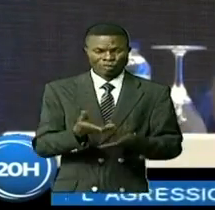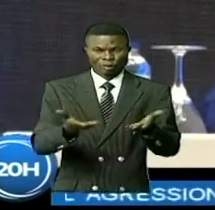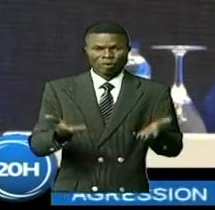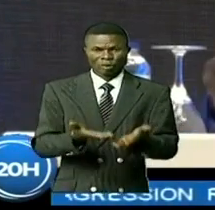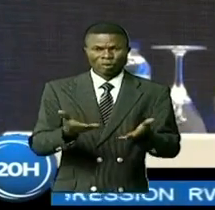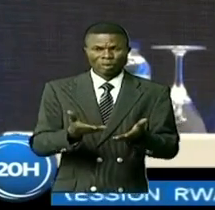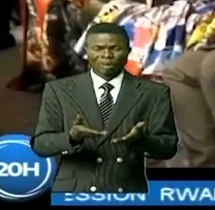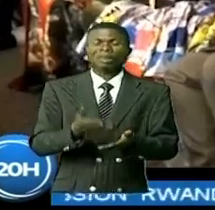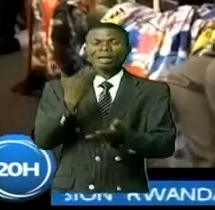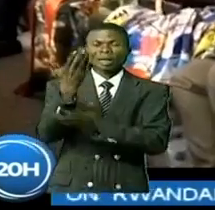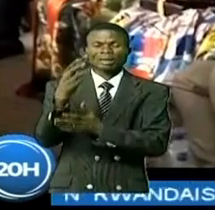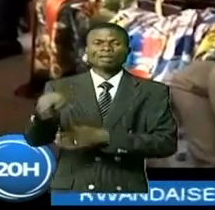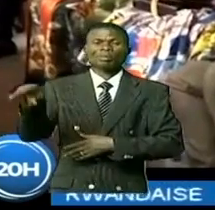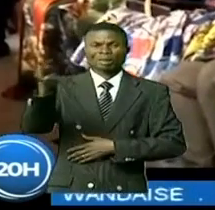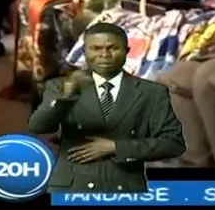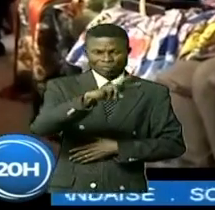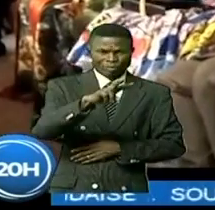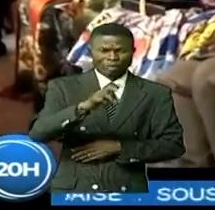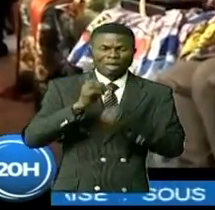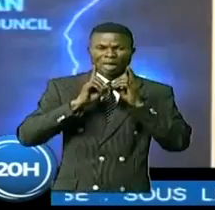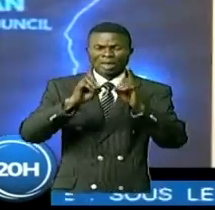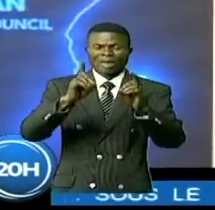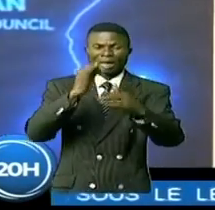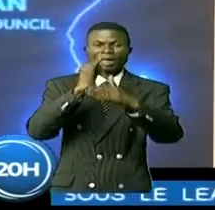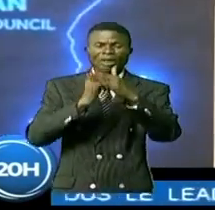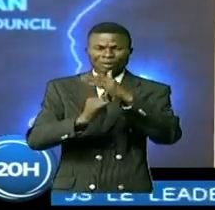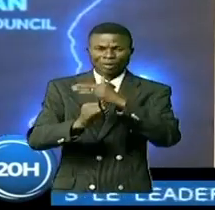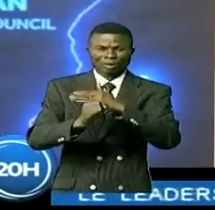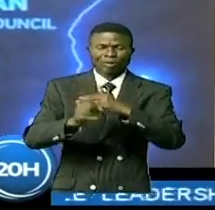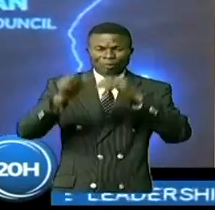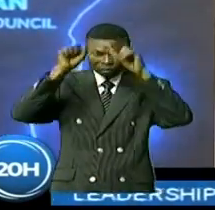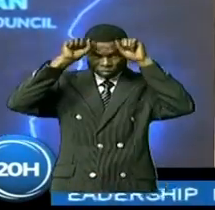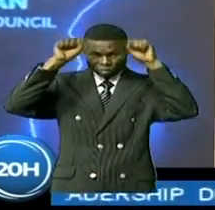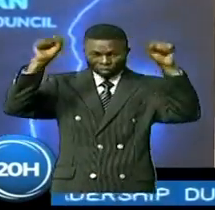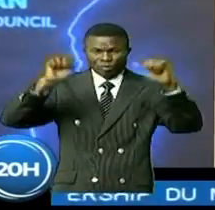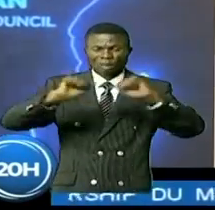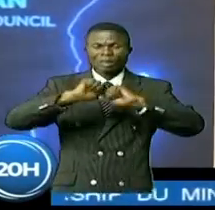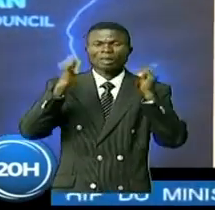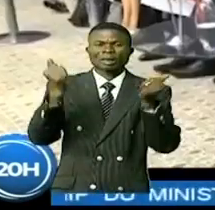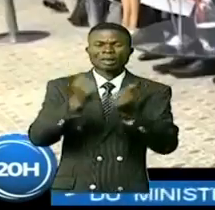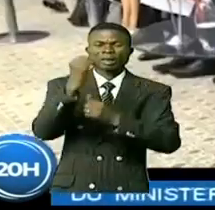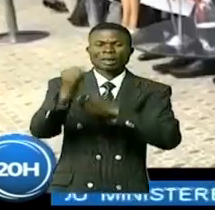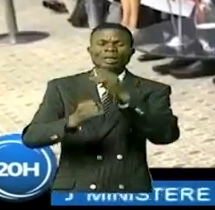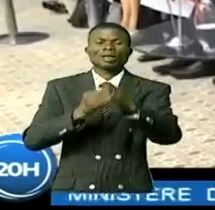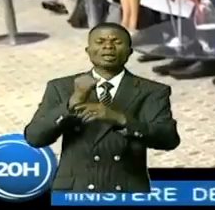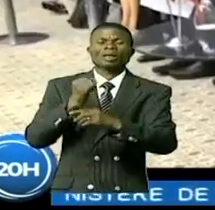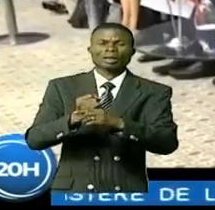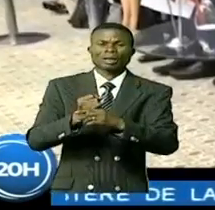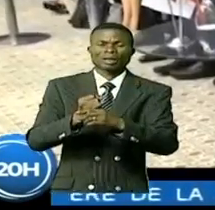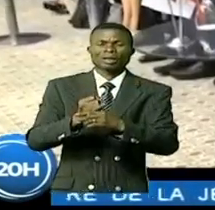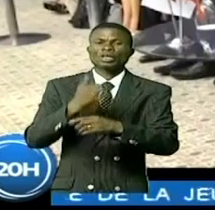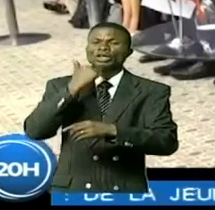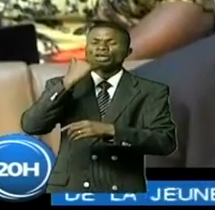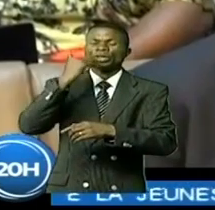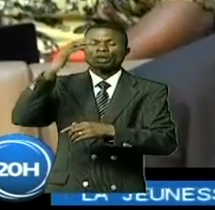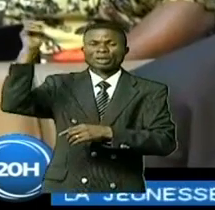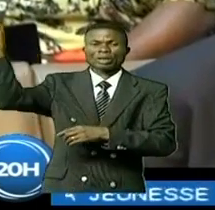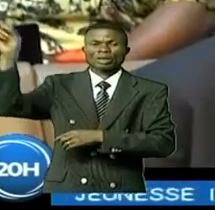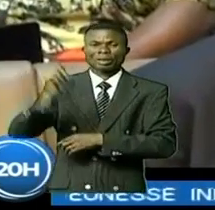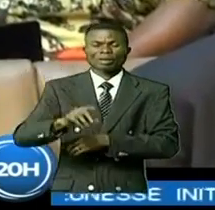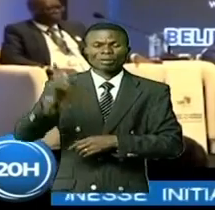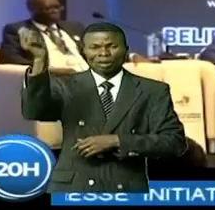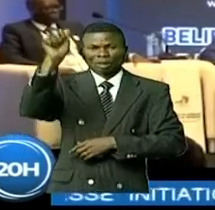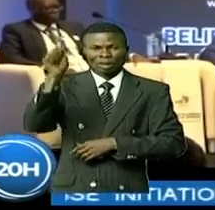cet appel. Dans son discours introductif, le président de l'Association internationale des investisseurs en Afrique